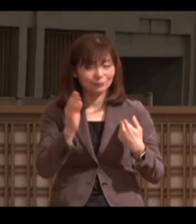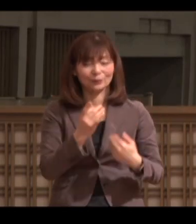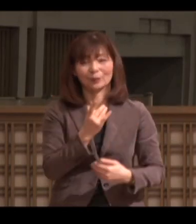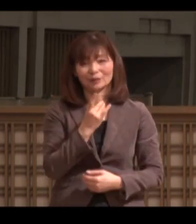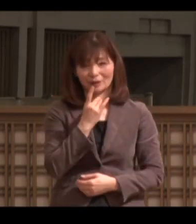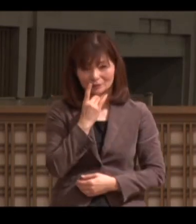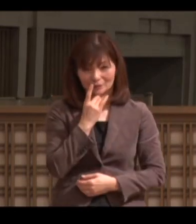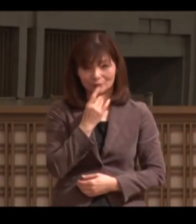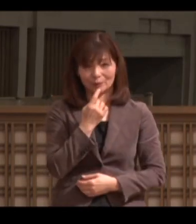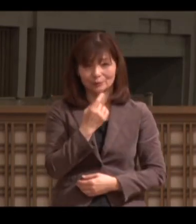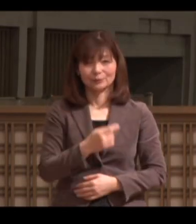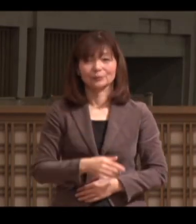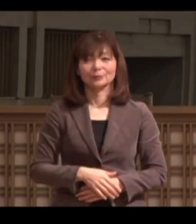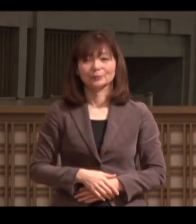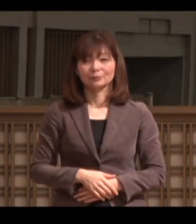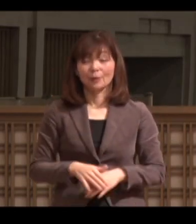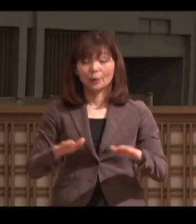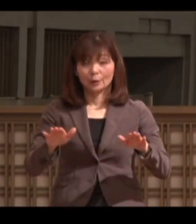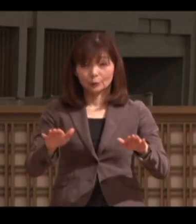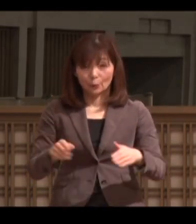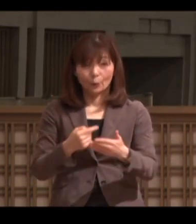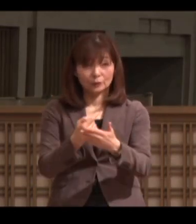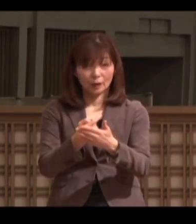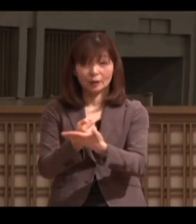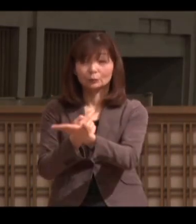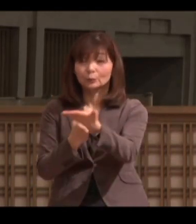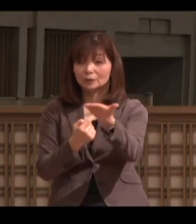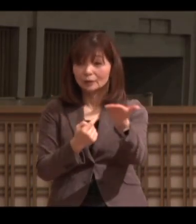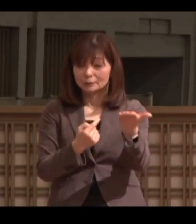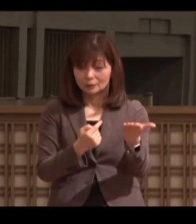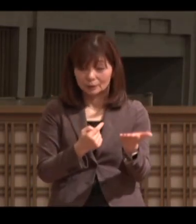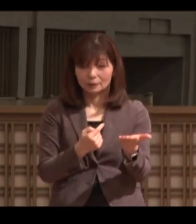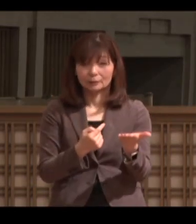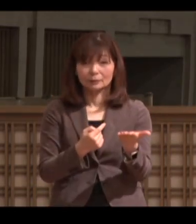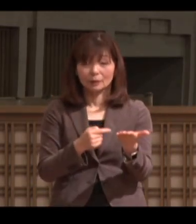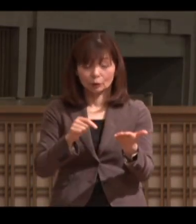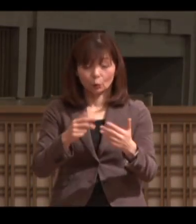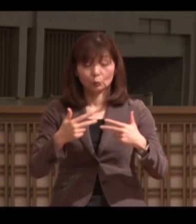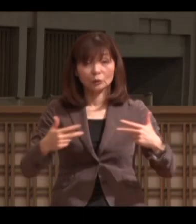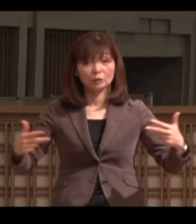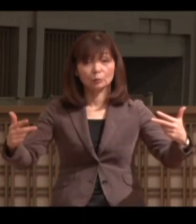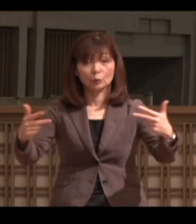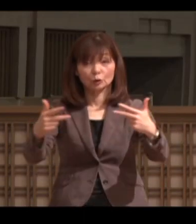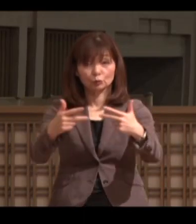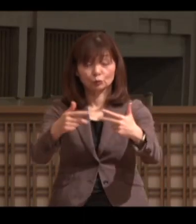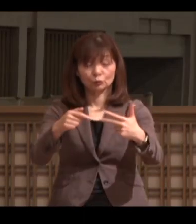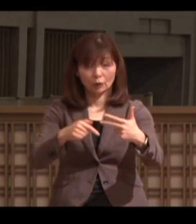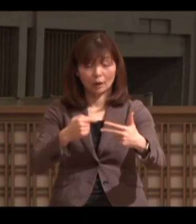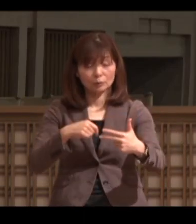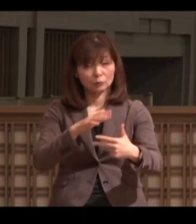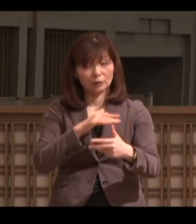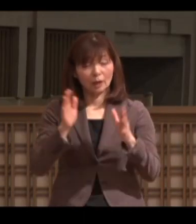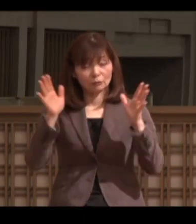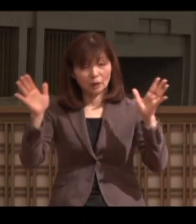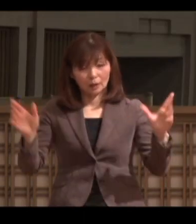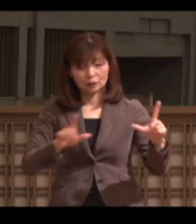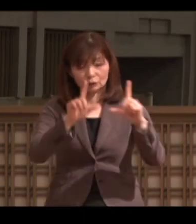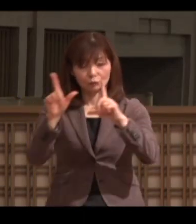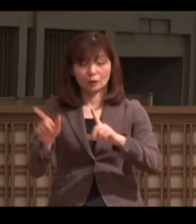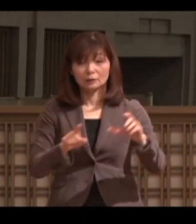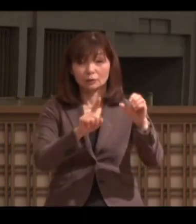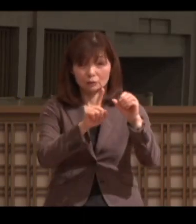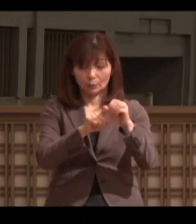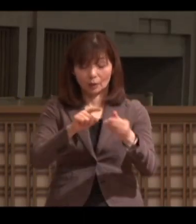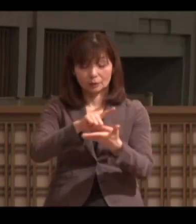しておりますえ本日参加いただいてる皆様いっておりましてこのシンポジウムが自分たちが豊かに暮らしていく上で地域